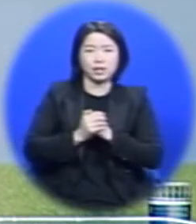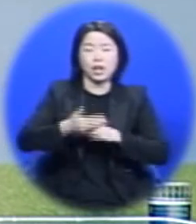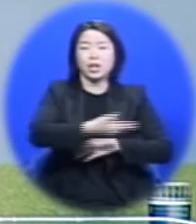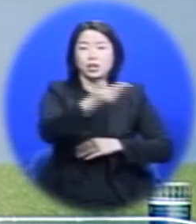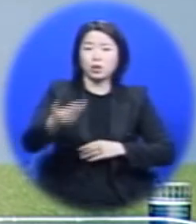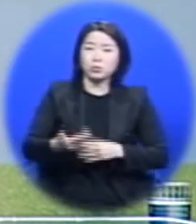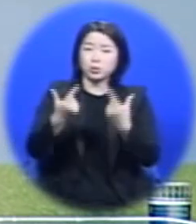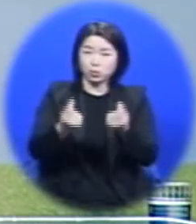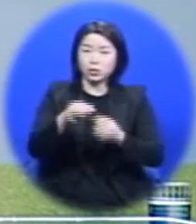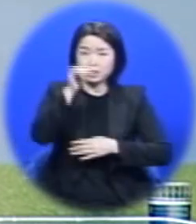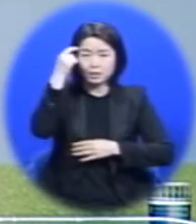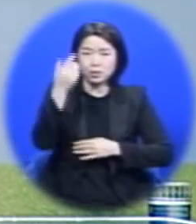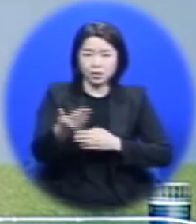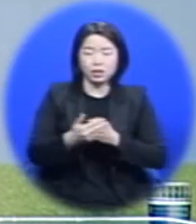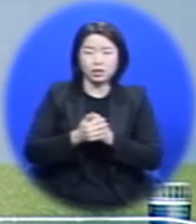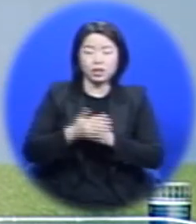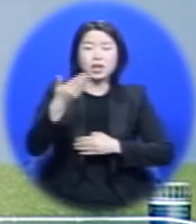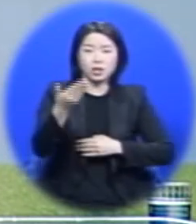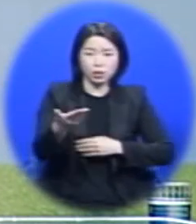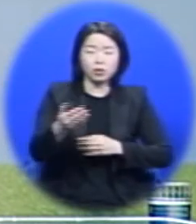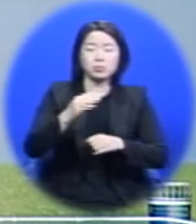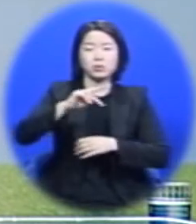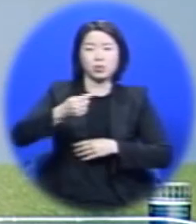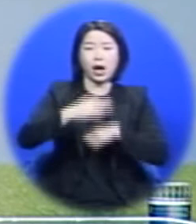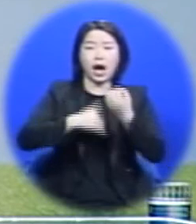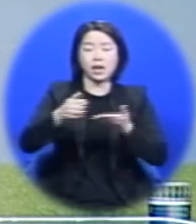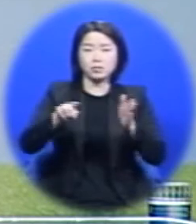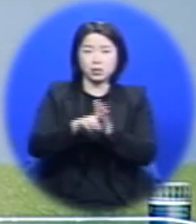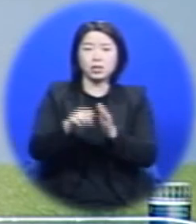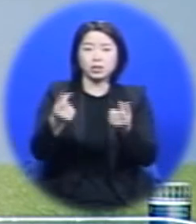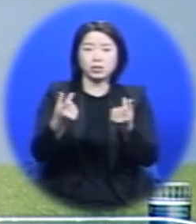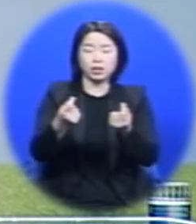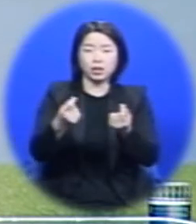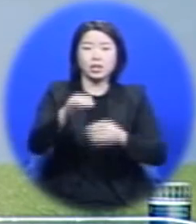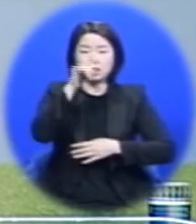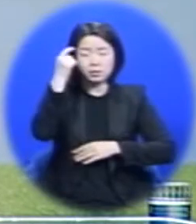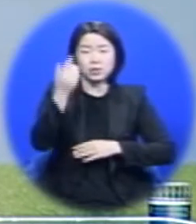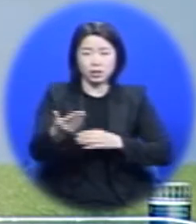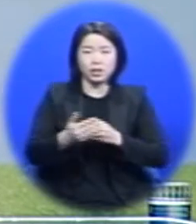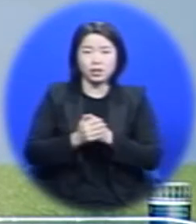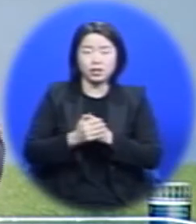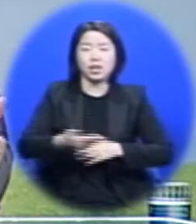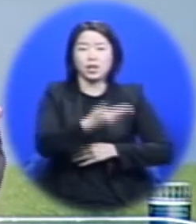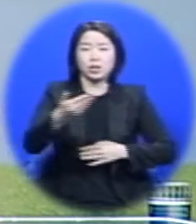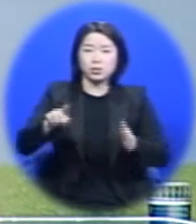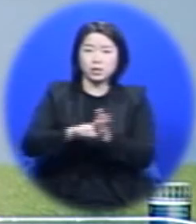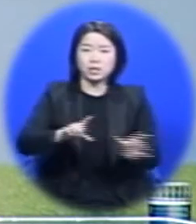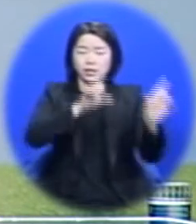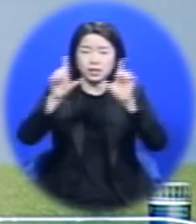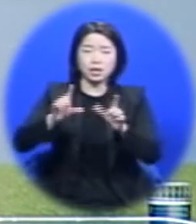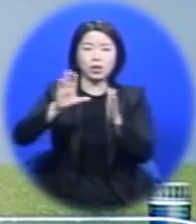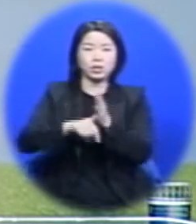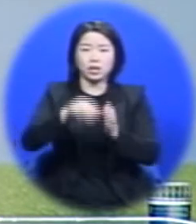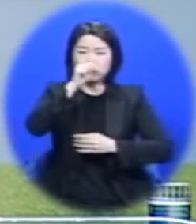여러분도 그렇습니까? 여러분도 하나님을 믿을 때 그렇게 지금 믿고 있습니까? 여러분 신앙생활 하면서 가장 안